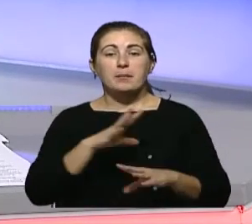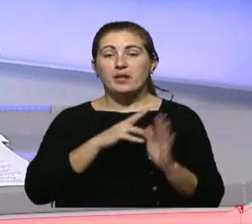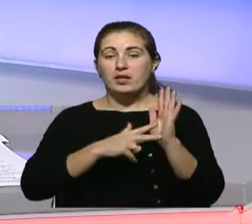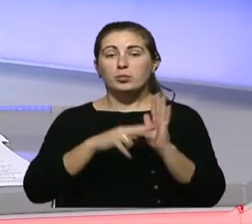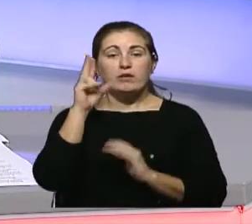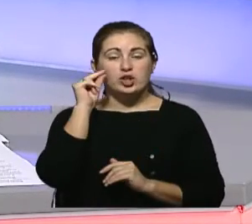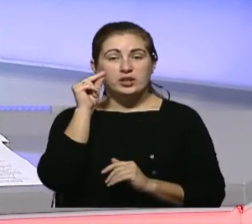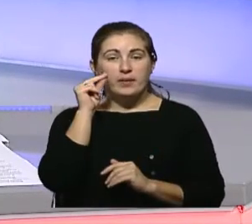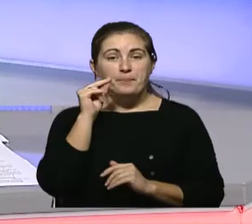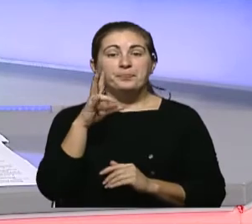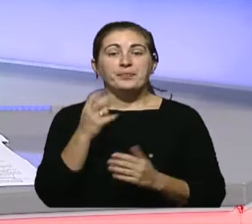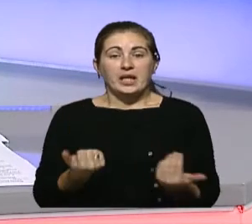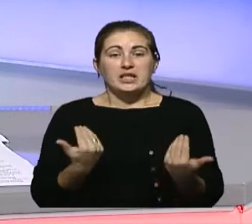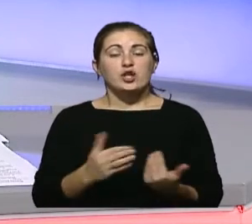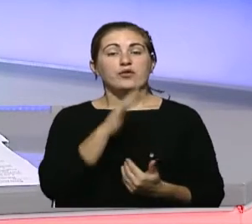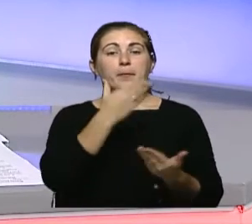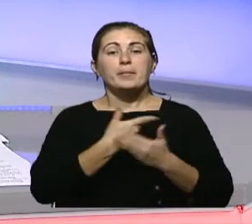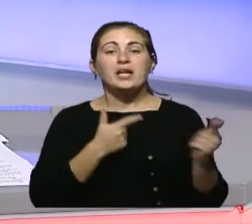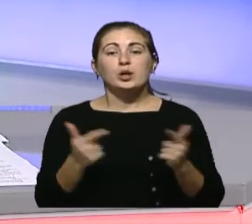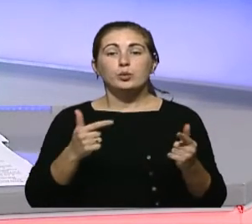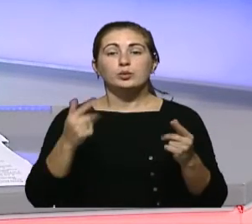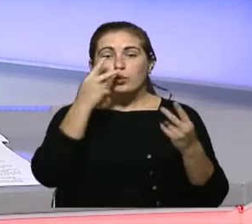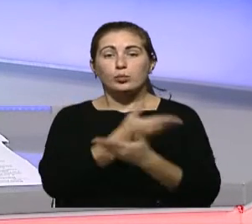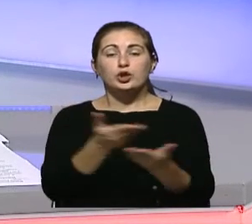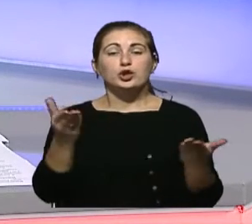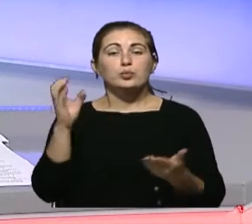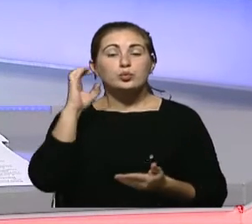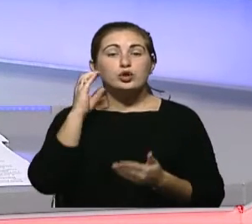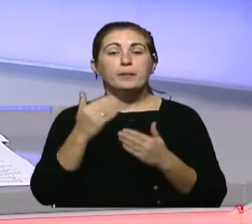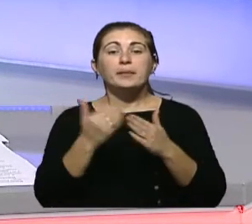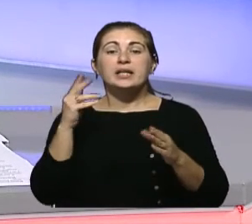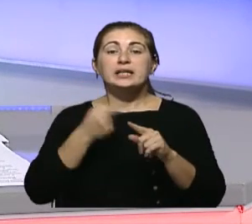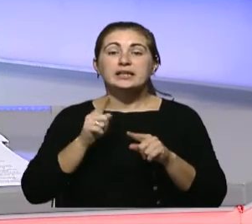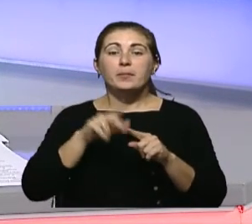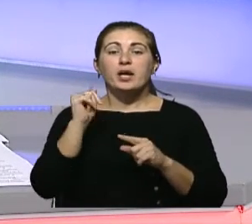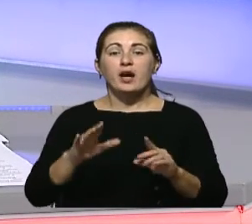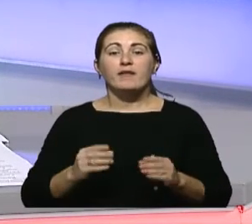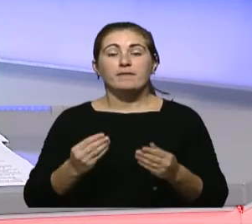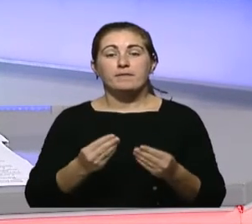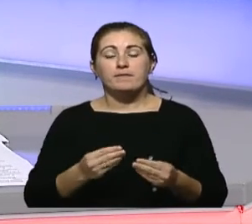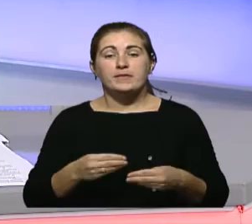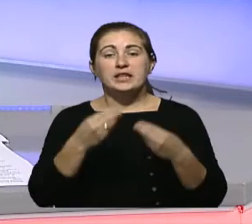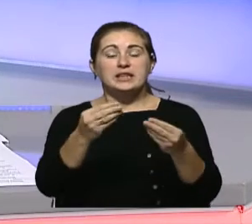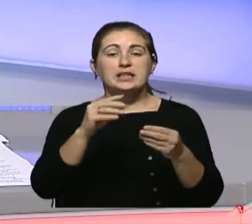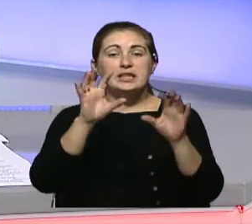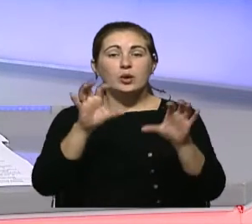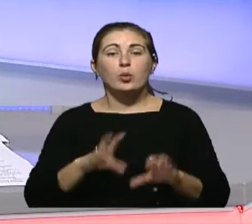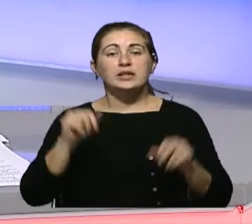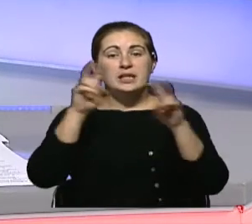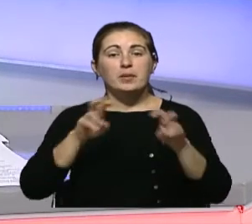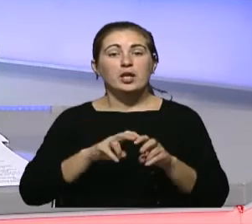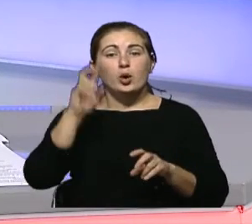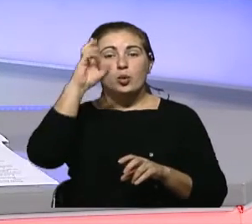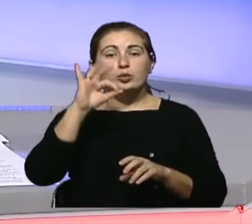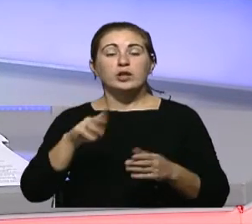числа. На настоящее время мы готовимся к публичным слушаниям, то есть перед тем, как выносить закон на рассмотрение на Госсовет, должны